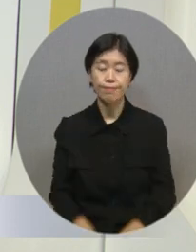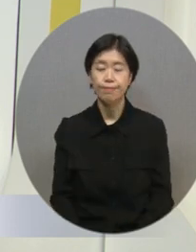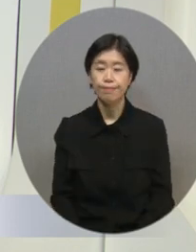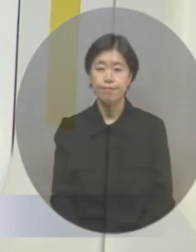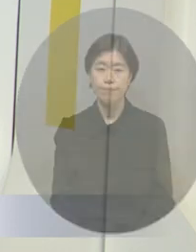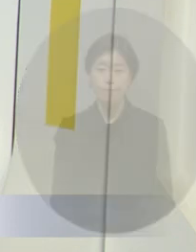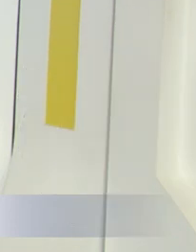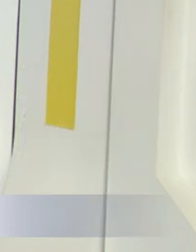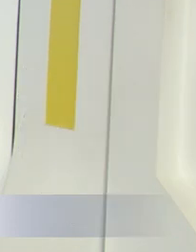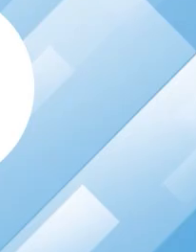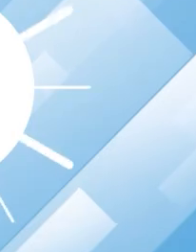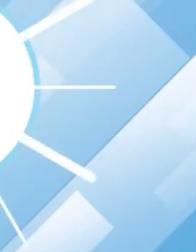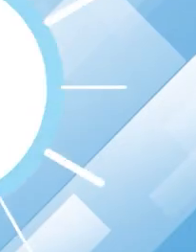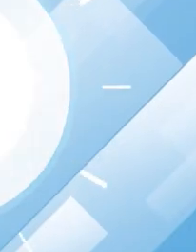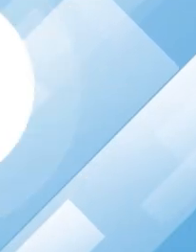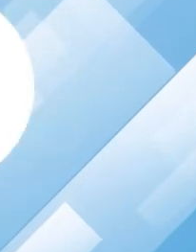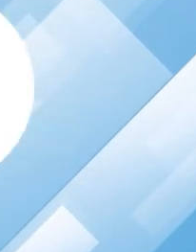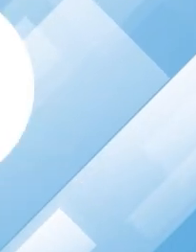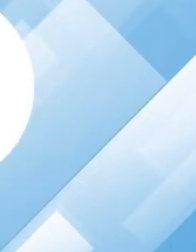수